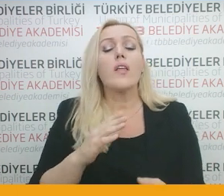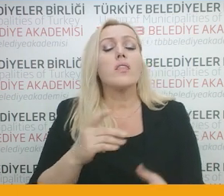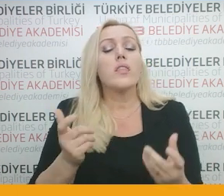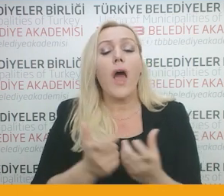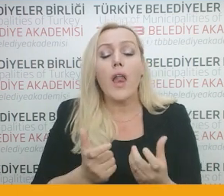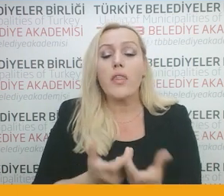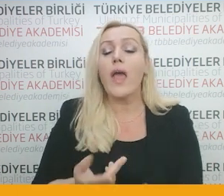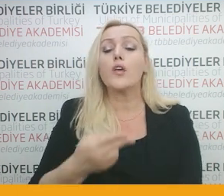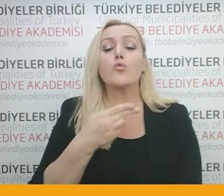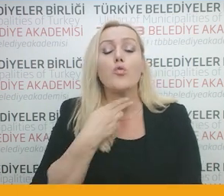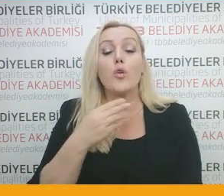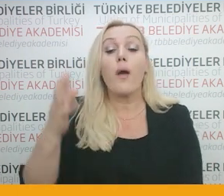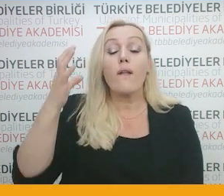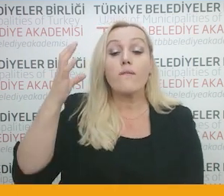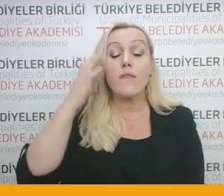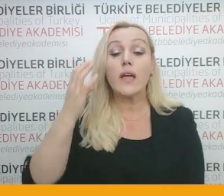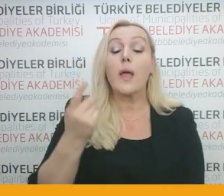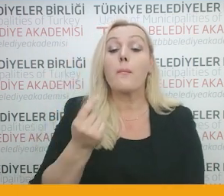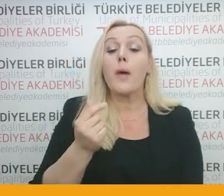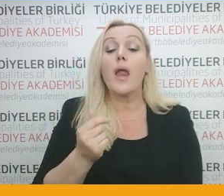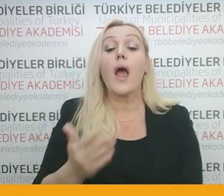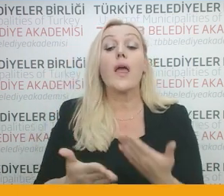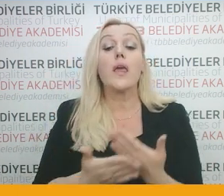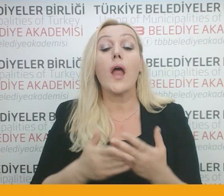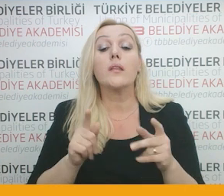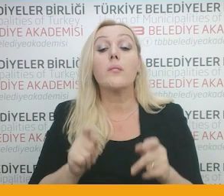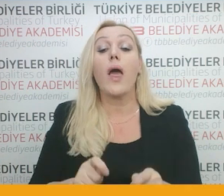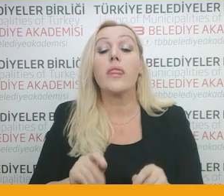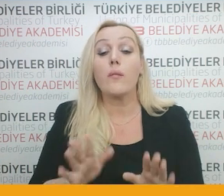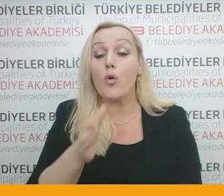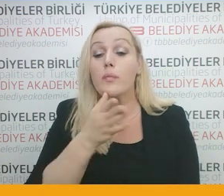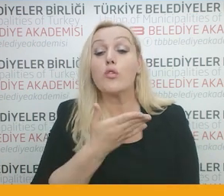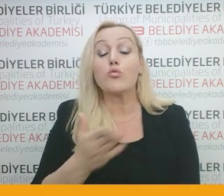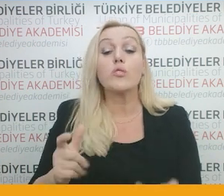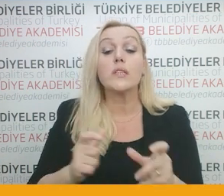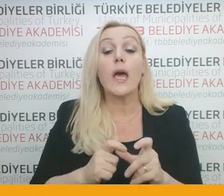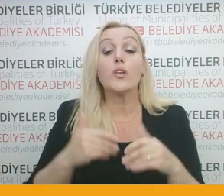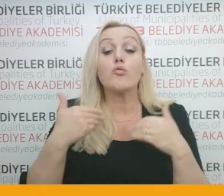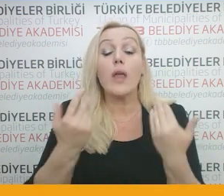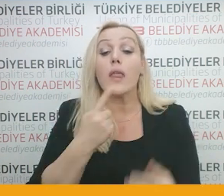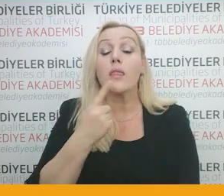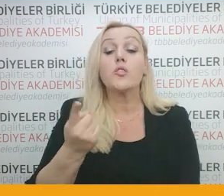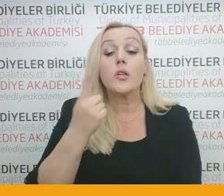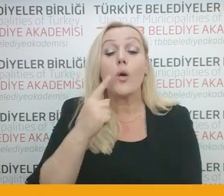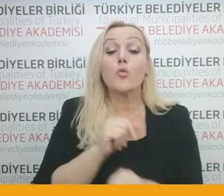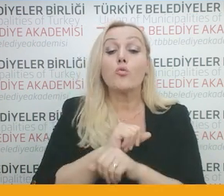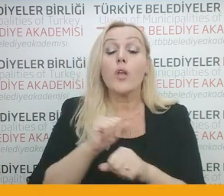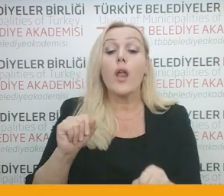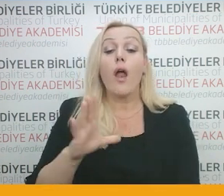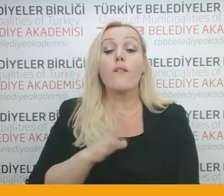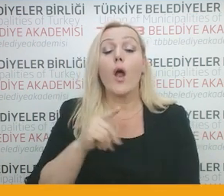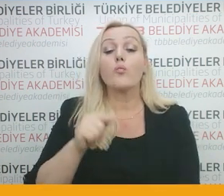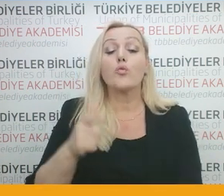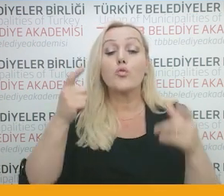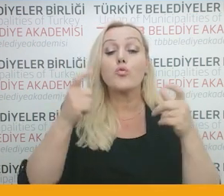bir kulübe nakit yardımda bulunamıyor biliyorsunuz. Dolayısıyla Sayıştay demiş ki burada bir kamu zararı var. Bunun